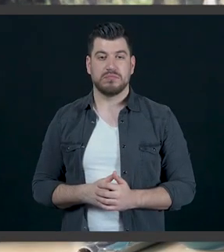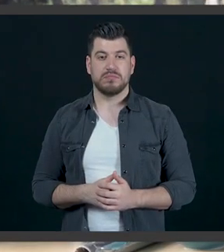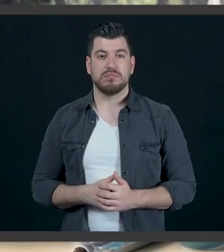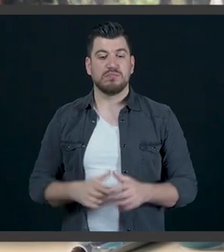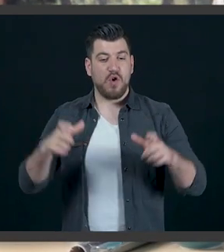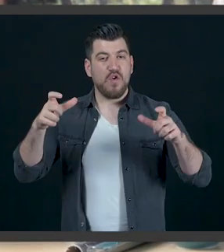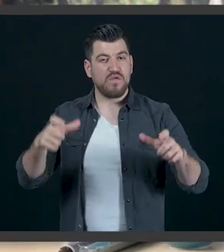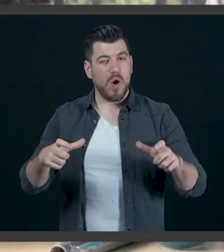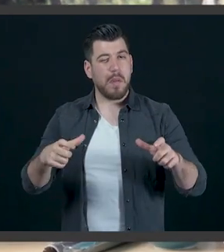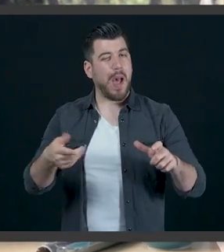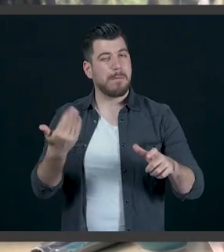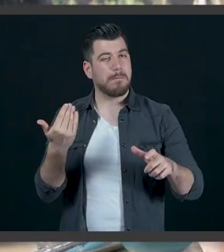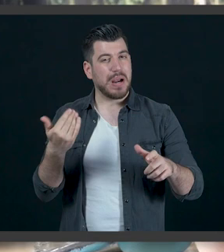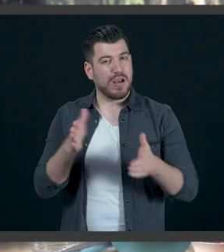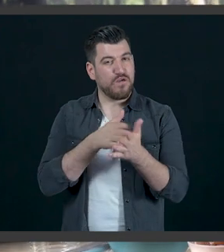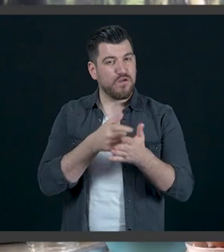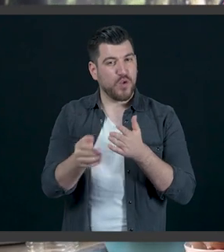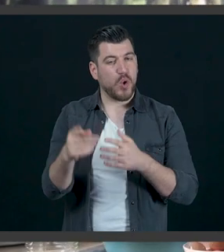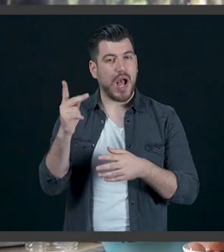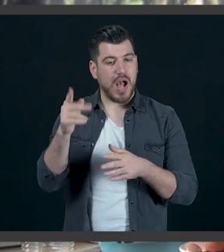μέσα στη φόρμα που είχα βάλει βούτυρο και κακάο.